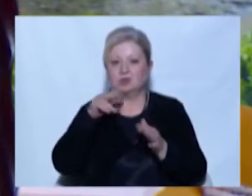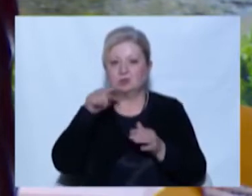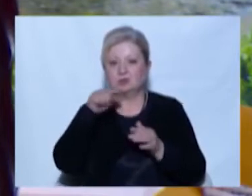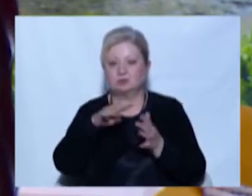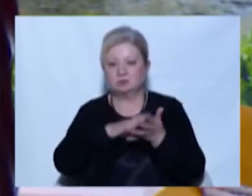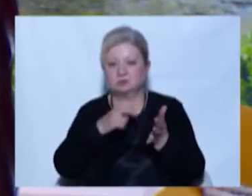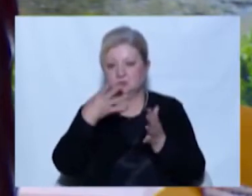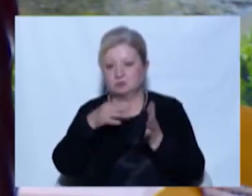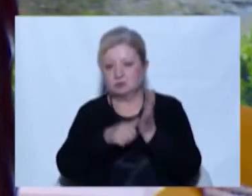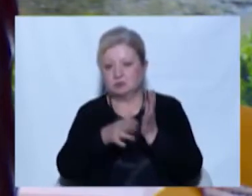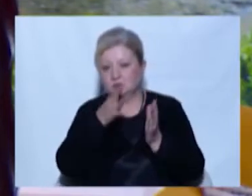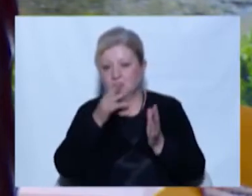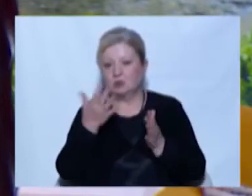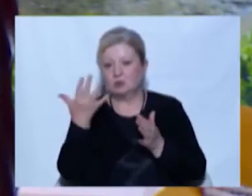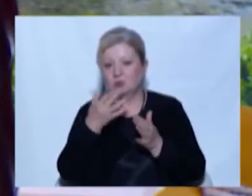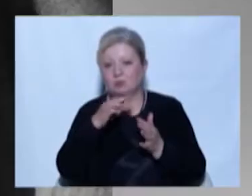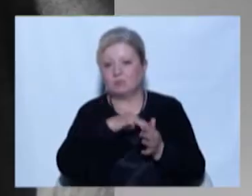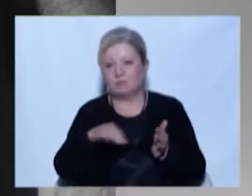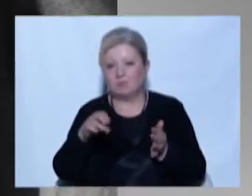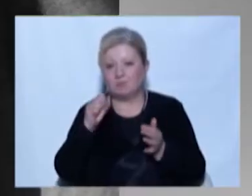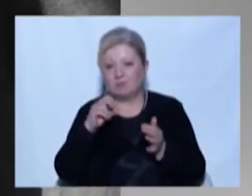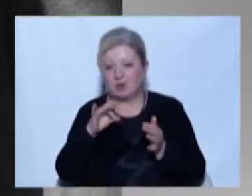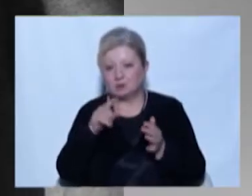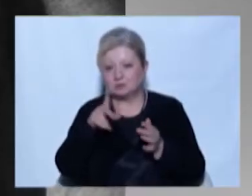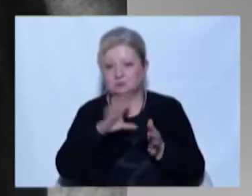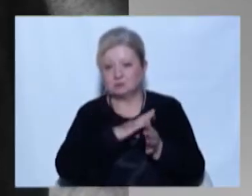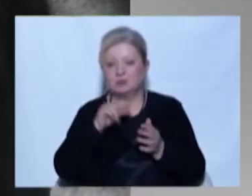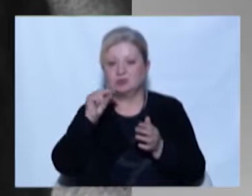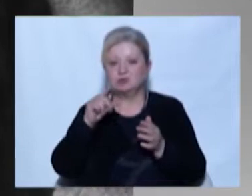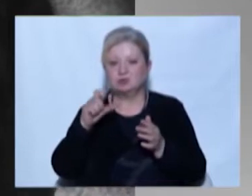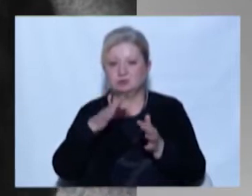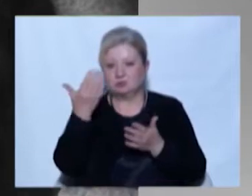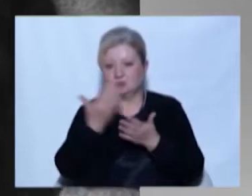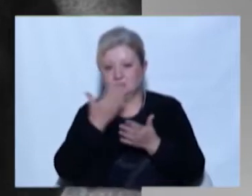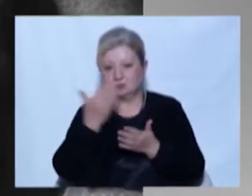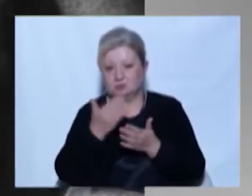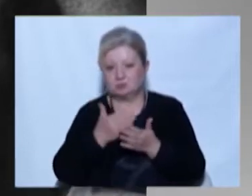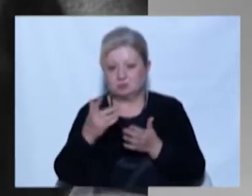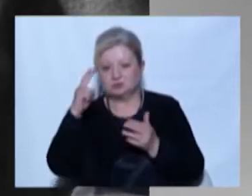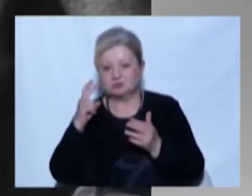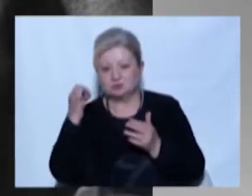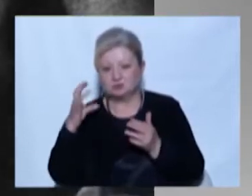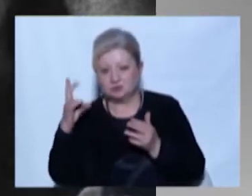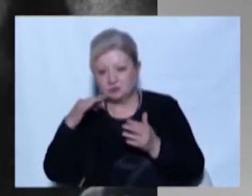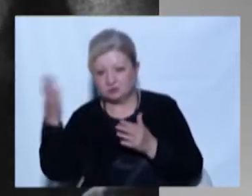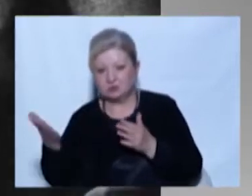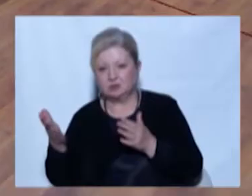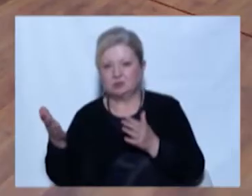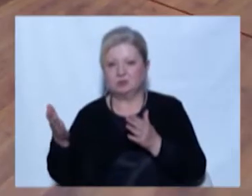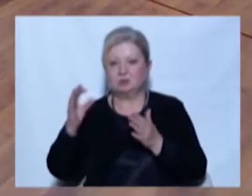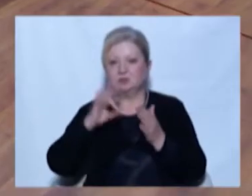Shtatebshi 5 marts Fultonshi Churchillma tavis sajaro gamosvashi akhsena ro shetsinidan